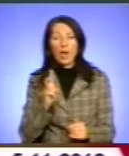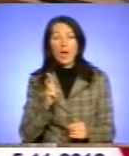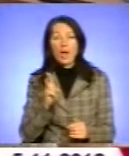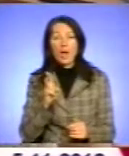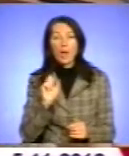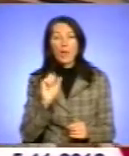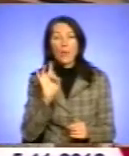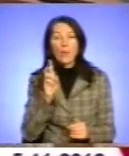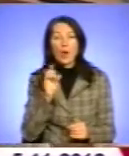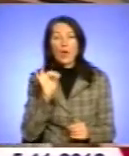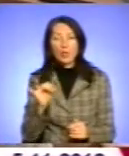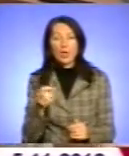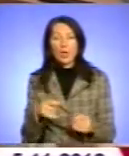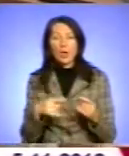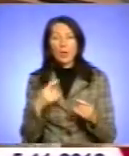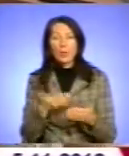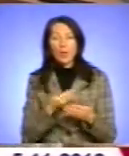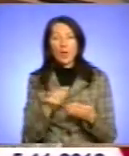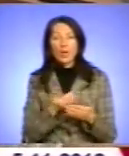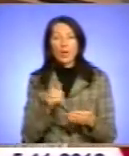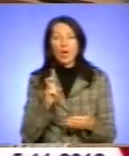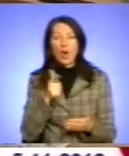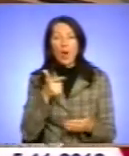Барбі, Лунтик, Губка Боб,